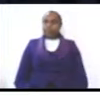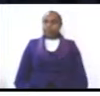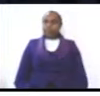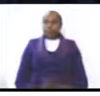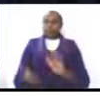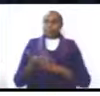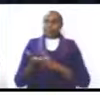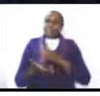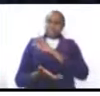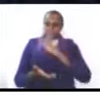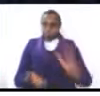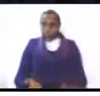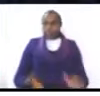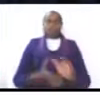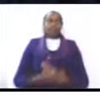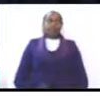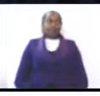Bwana Yesu asifiwe.